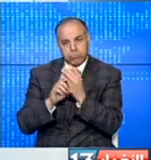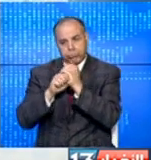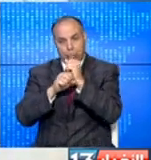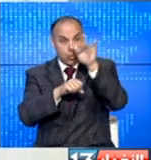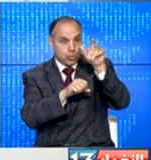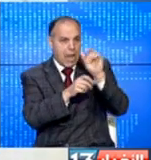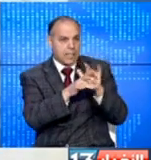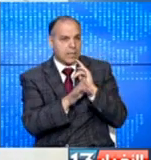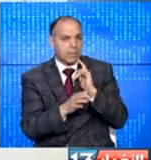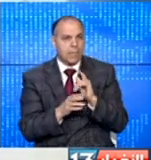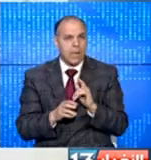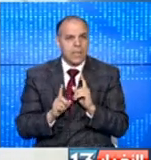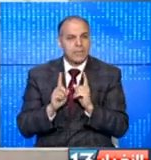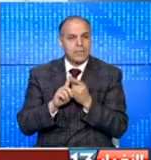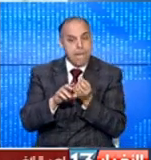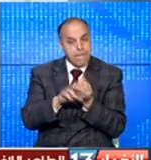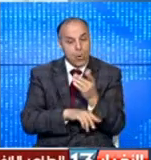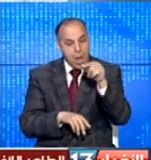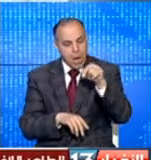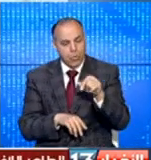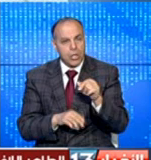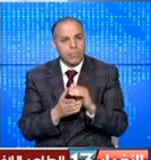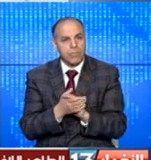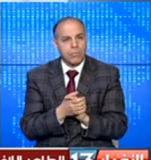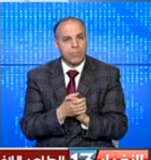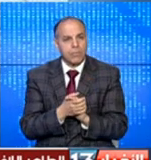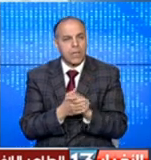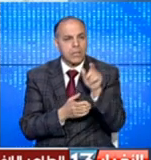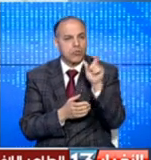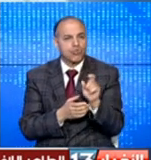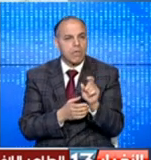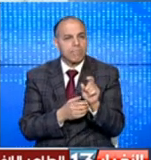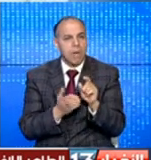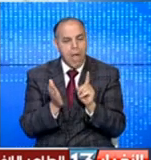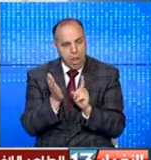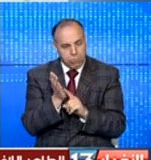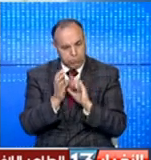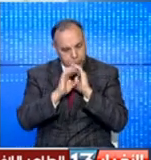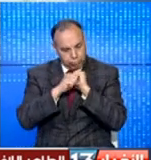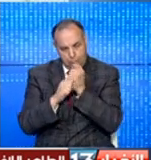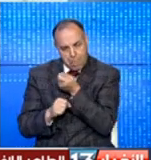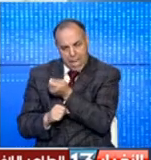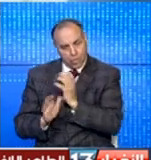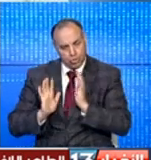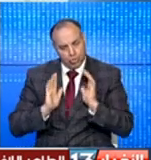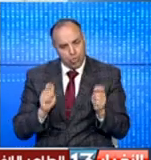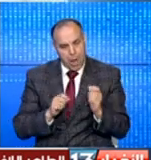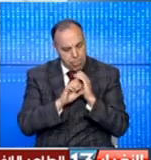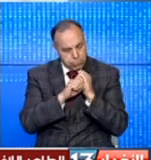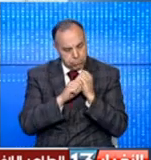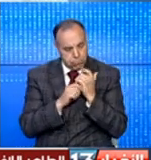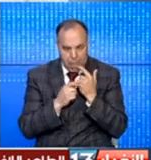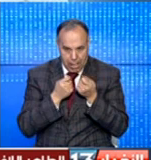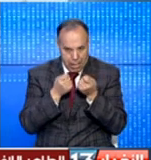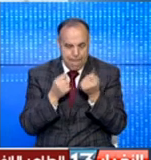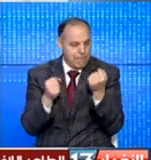الشخصية. خصوصية في المعلومة ذات الطابع الأمني، لأن فما مخصوص فما سرية معلومات ما